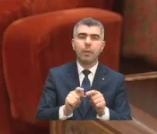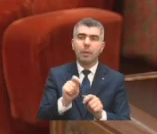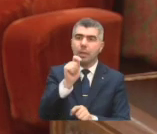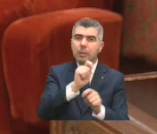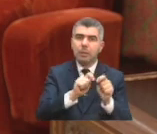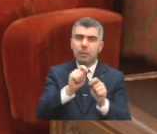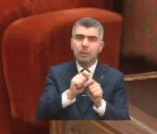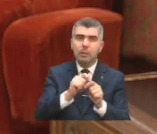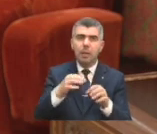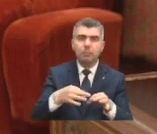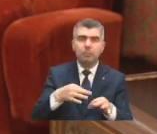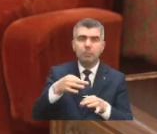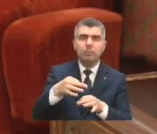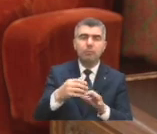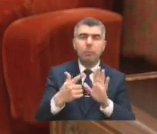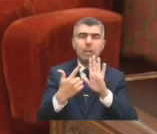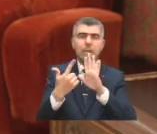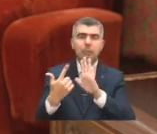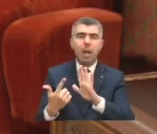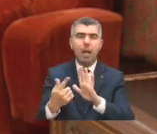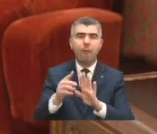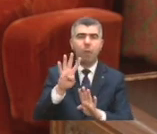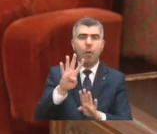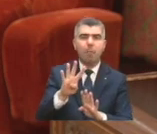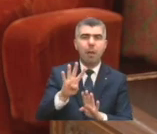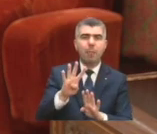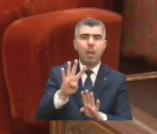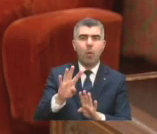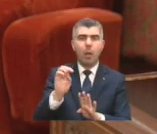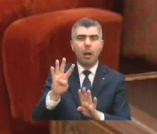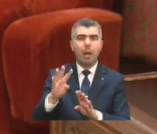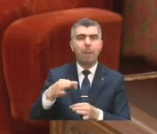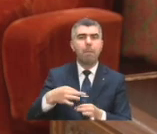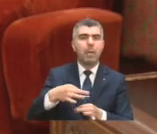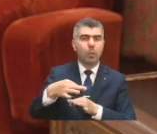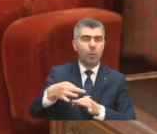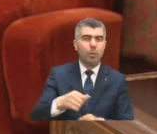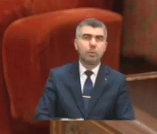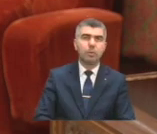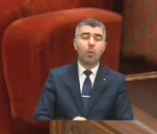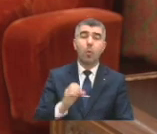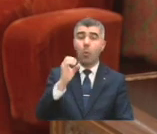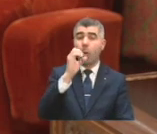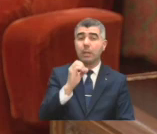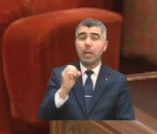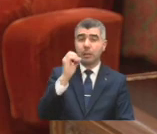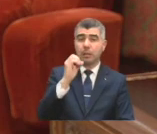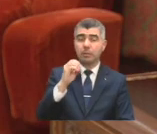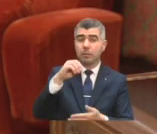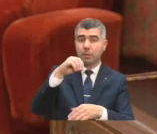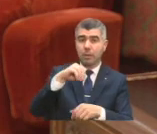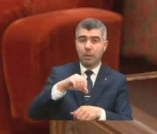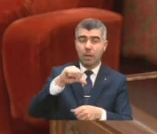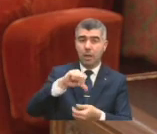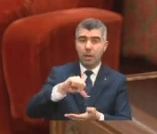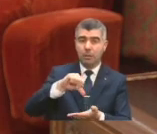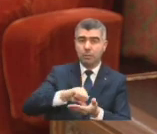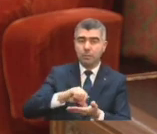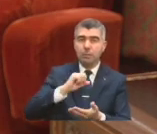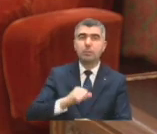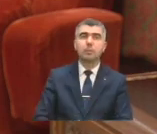مساحة إجمالية قدرها 7404، مشروع تهيئة المحكمة الابتدائية بورزازات تشمل قضاء الأسرة وتعد بها